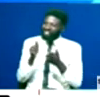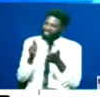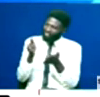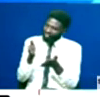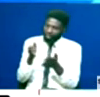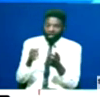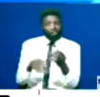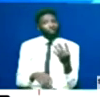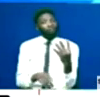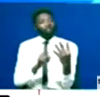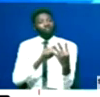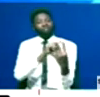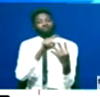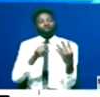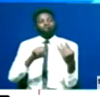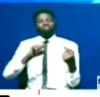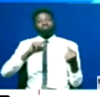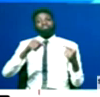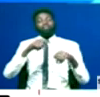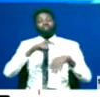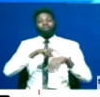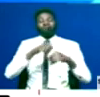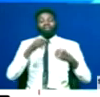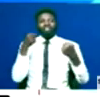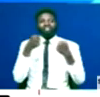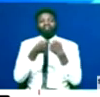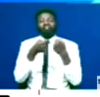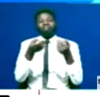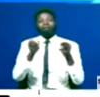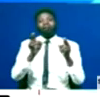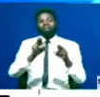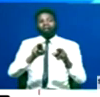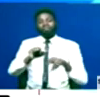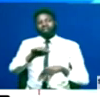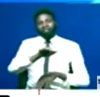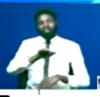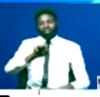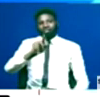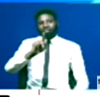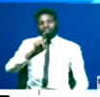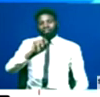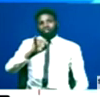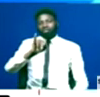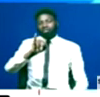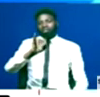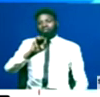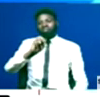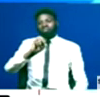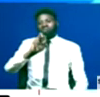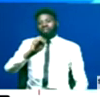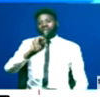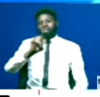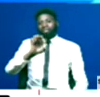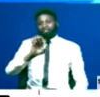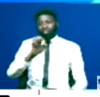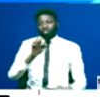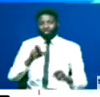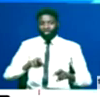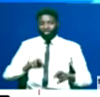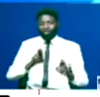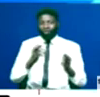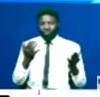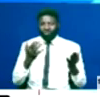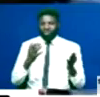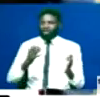wanne wakijeruhiwa kufuatia ajali iliyotokea katika sehemu ya Kimende kwenye barabara kuu ya Nairobi Naivasha. Kulingana